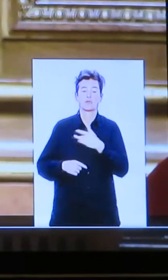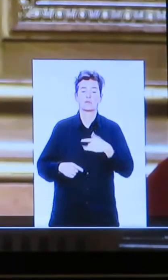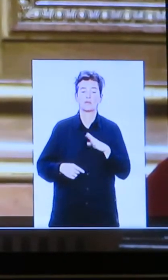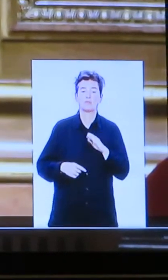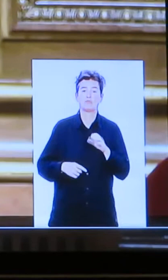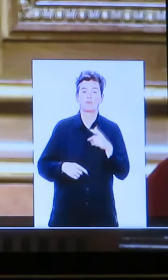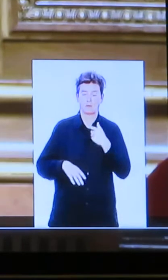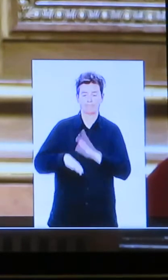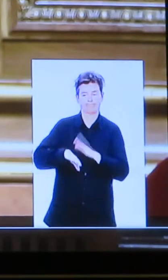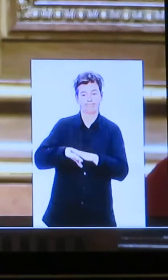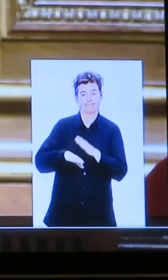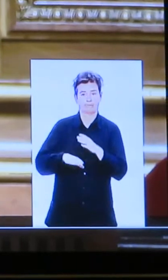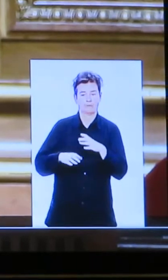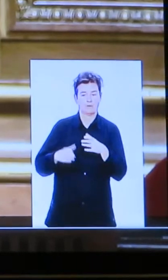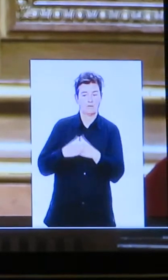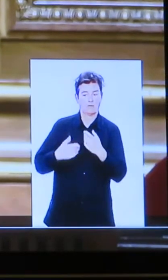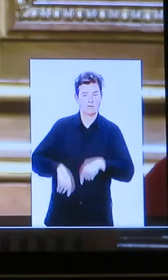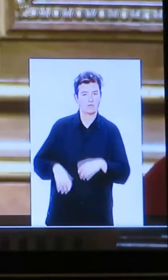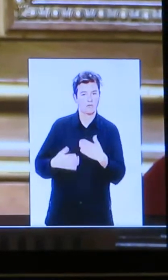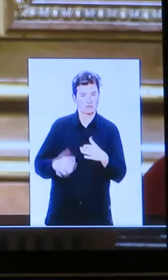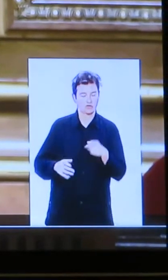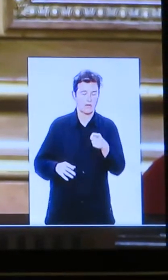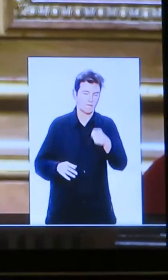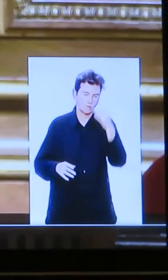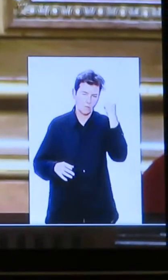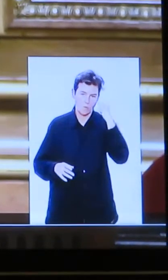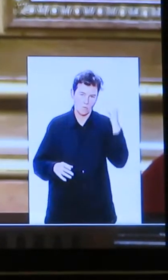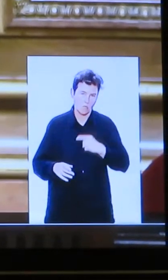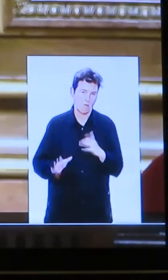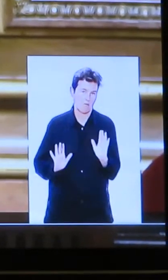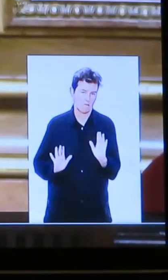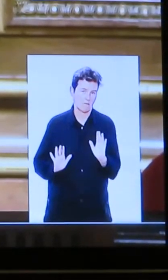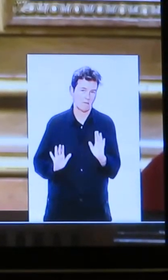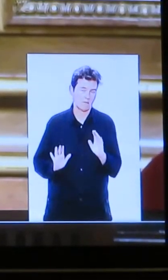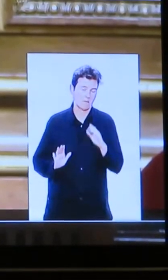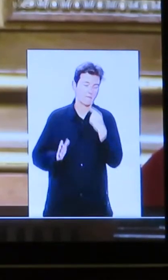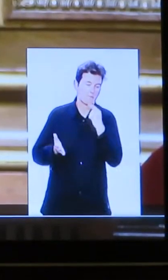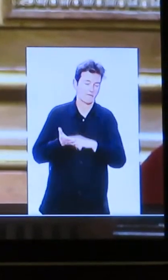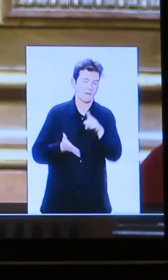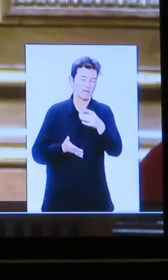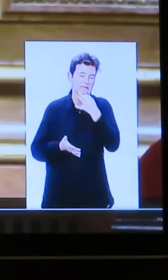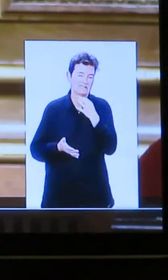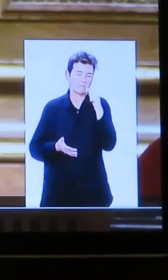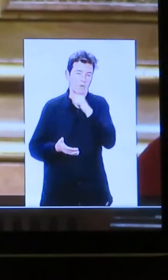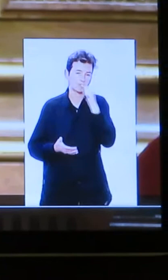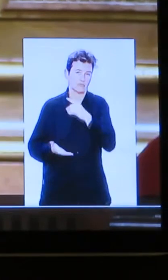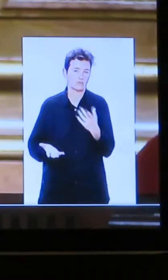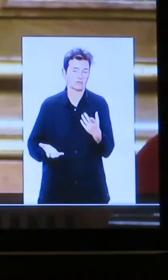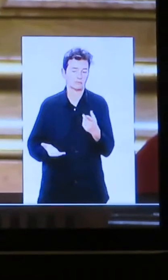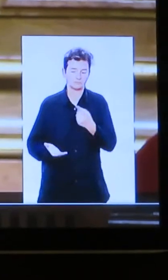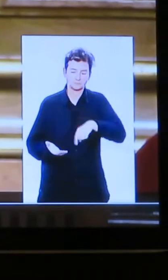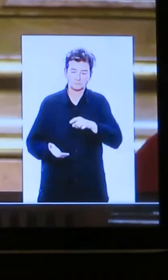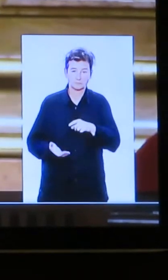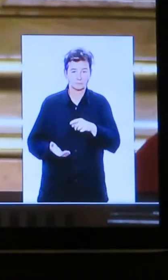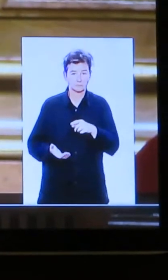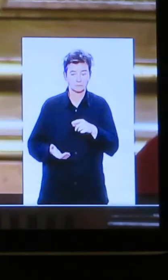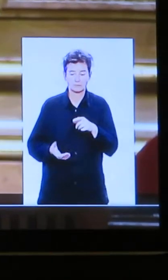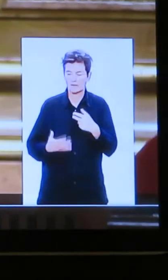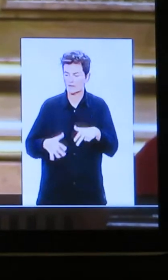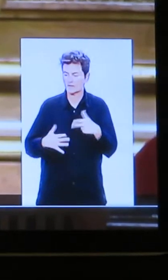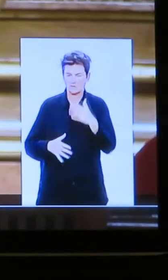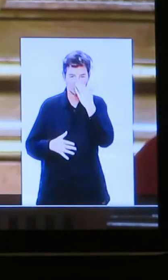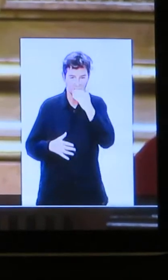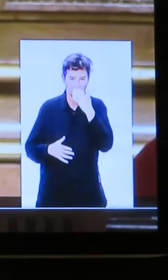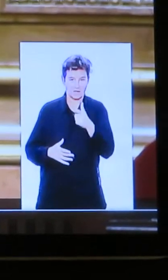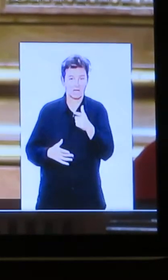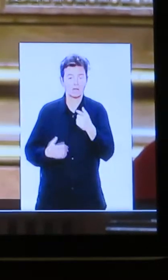et l'ensemble de votre gouvernement. Vous saviez, et vous avez choisi, de mentir. Vous avez menti, et les Français sont morts. Le 18 février, le